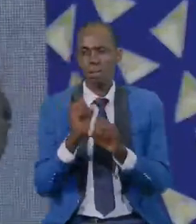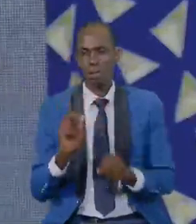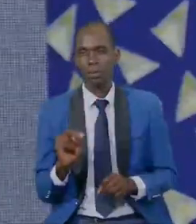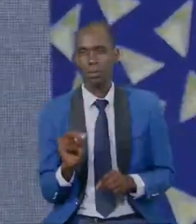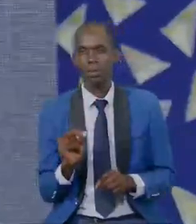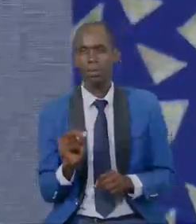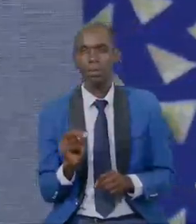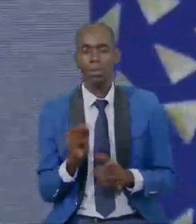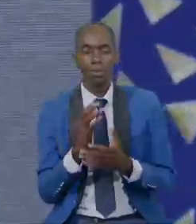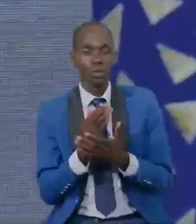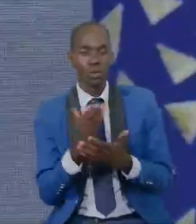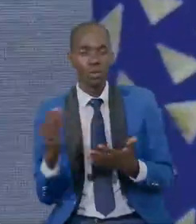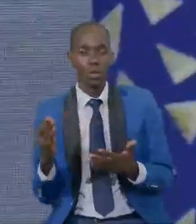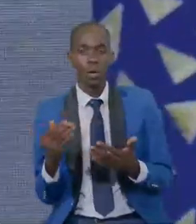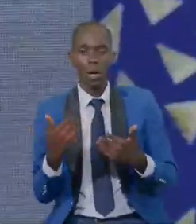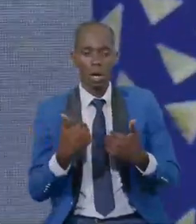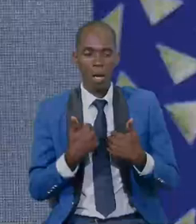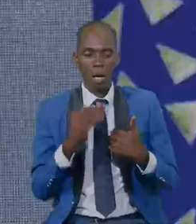salut, vous comprenez le salut.